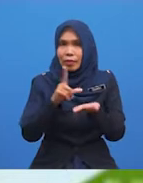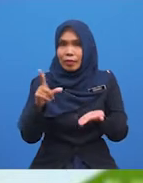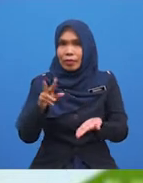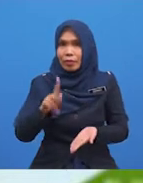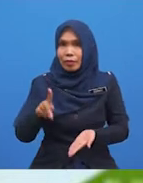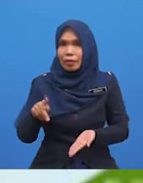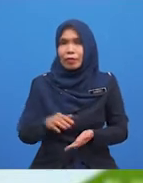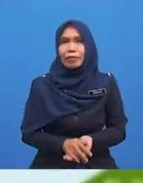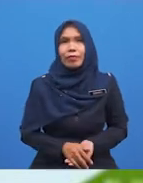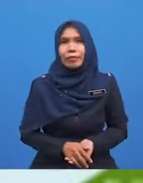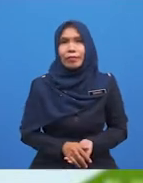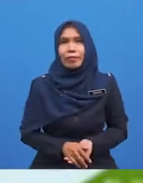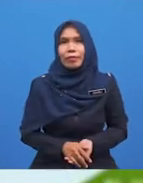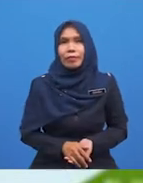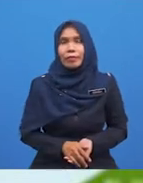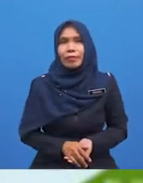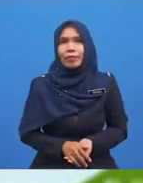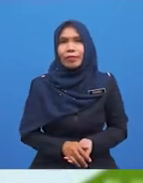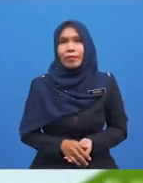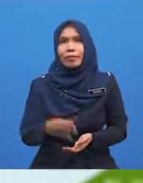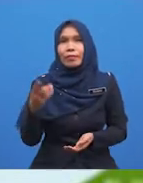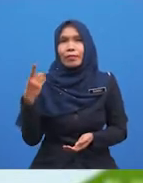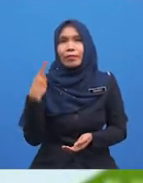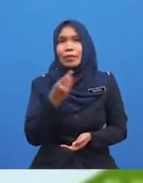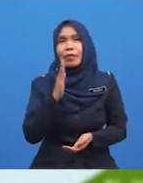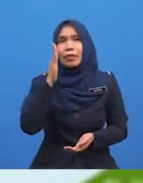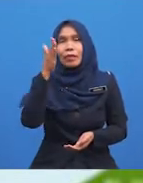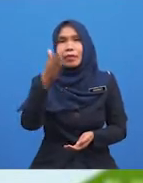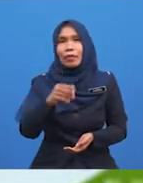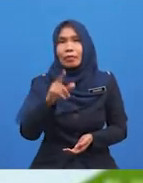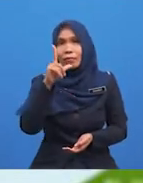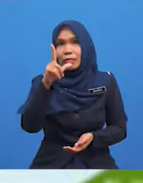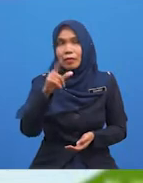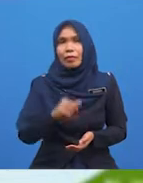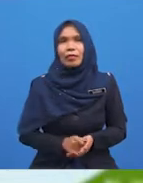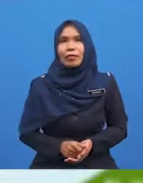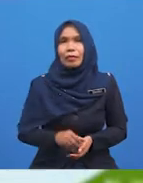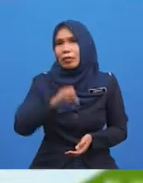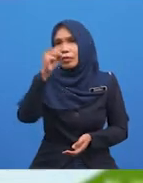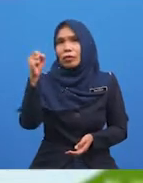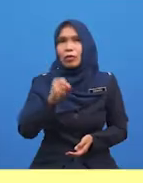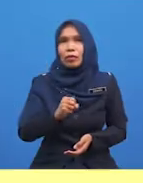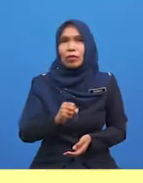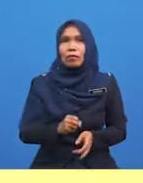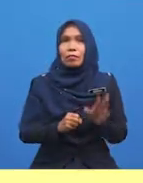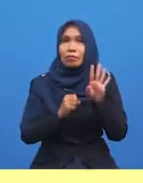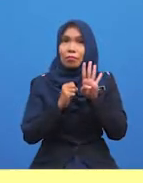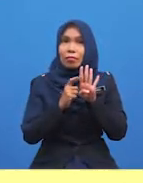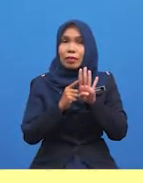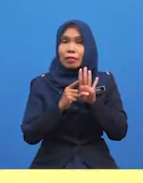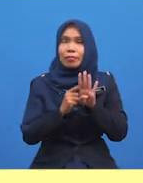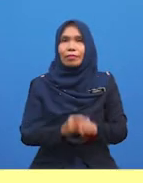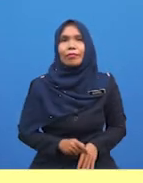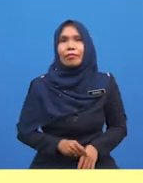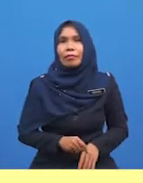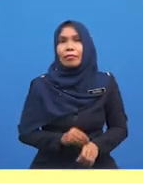pelajar. Untuk seterusnya, kita akan sama-sama melihat soalan keempat. Huraikan